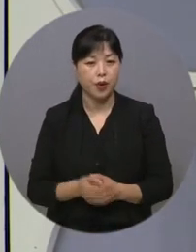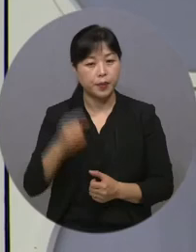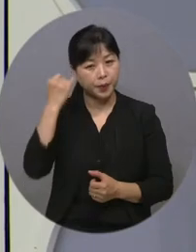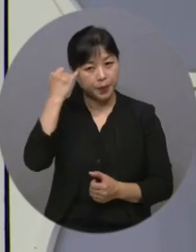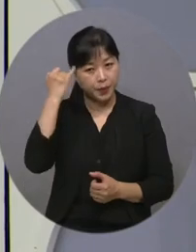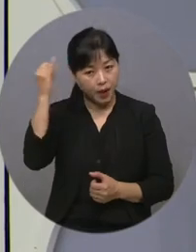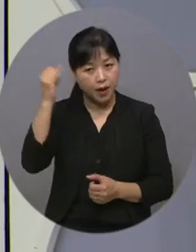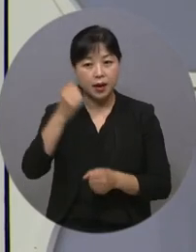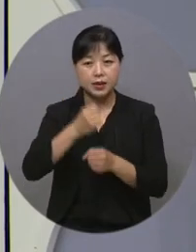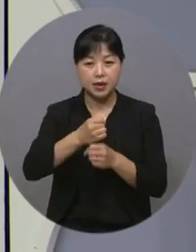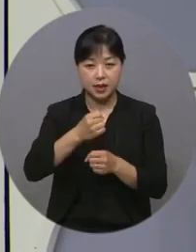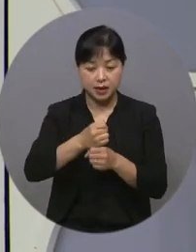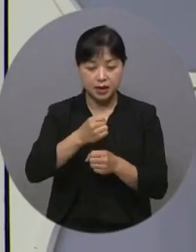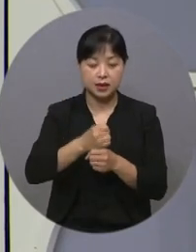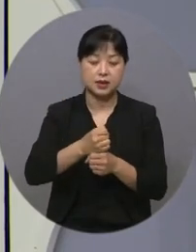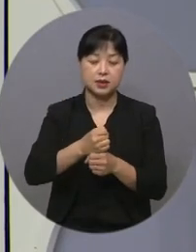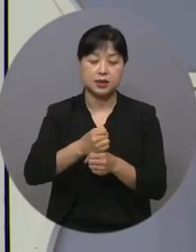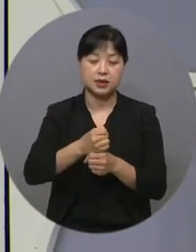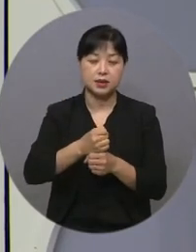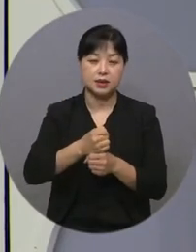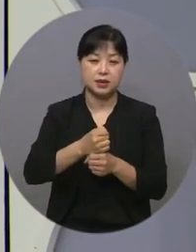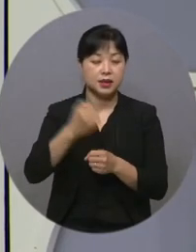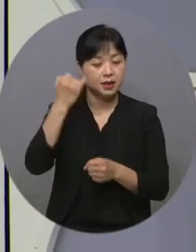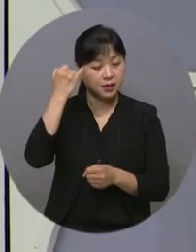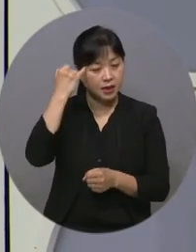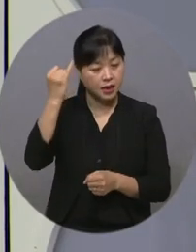갖추도록 만드는 거죠, 아이에게.